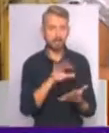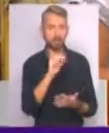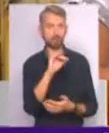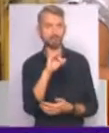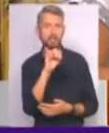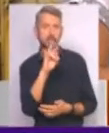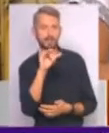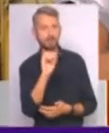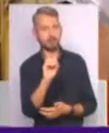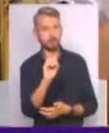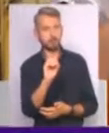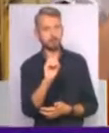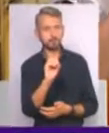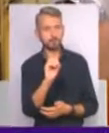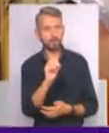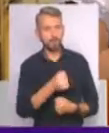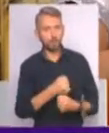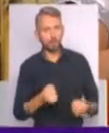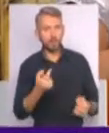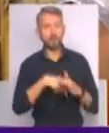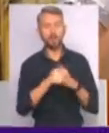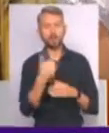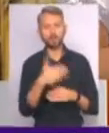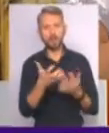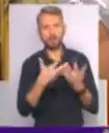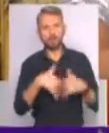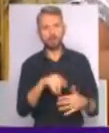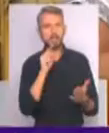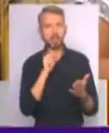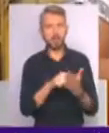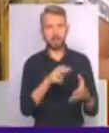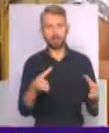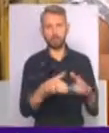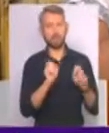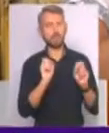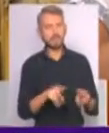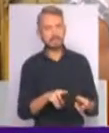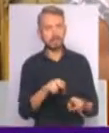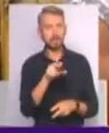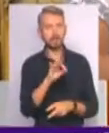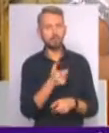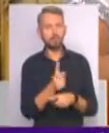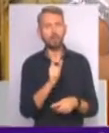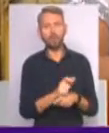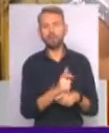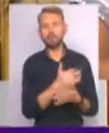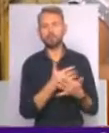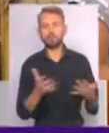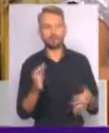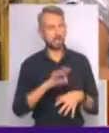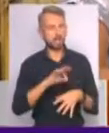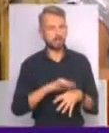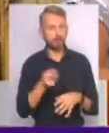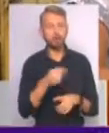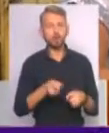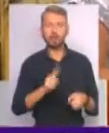той или иной степени. Значит, вы уже автоматически попадаете в группу риска по очень многим заболеваниям. Причем